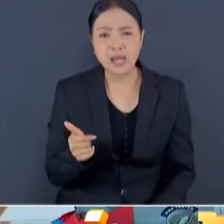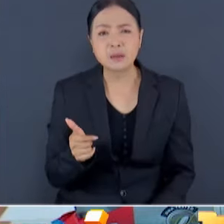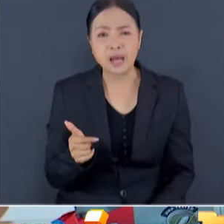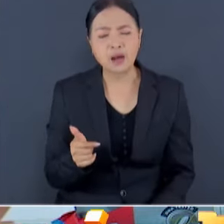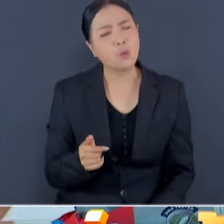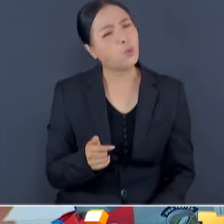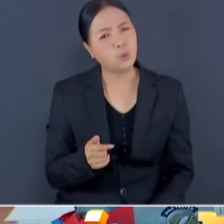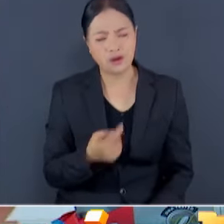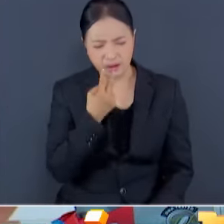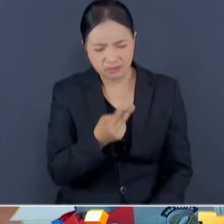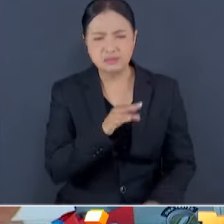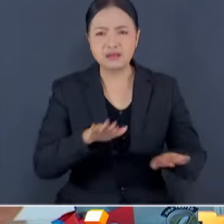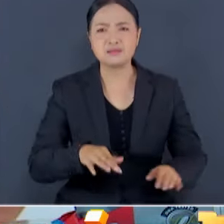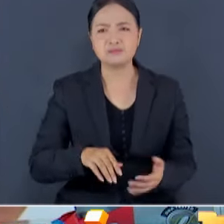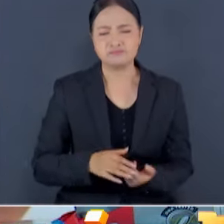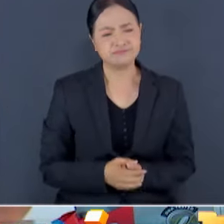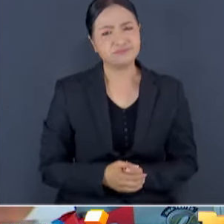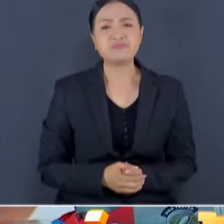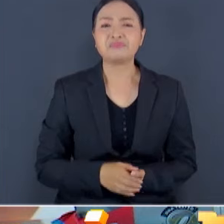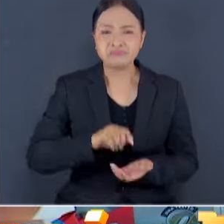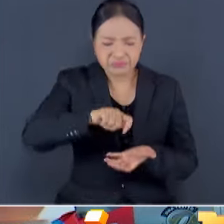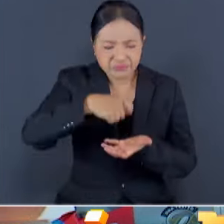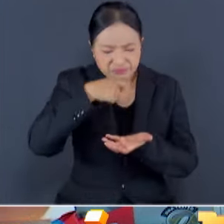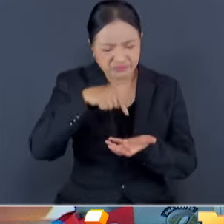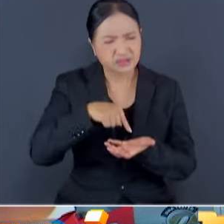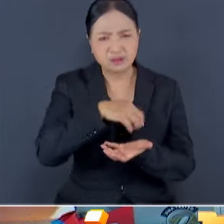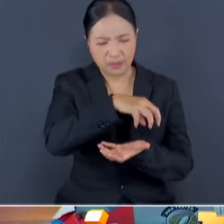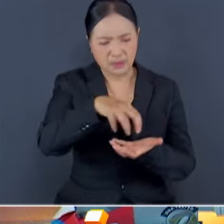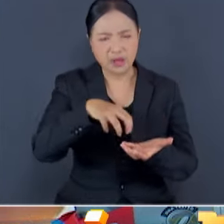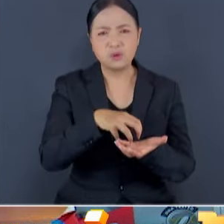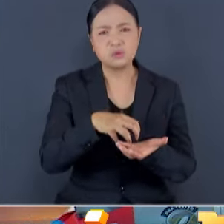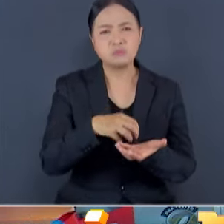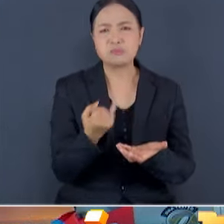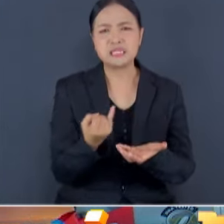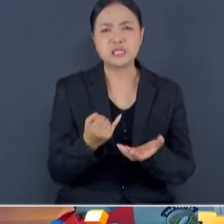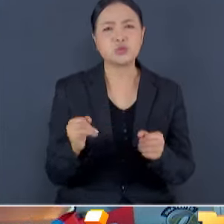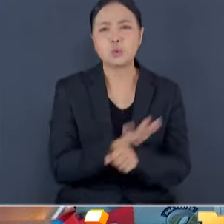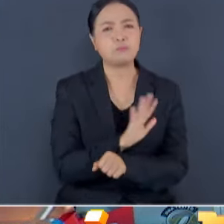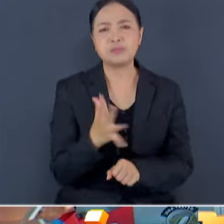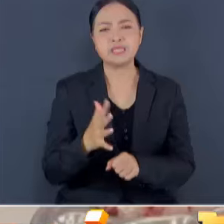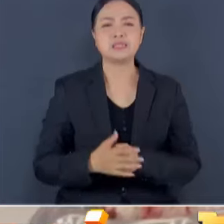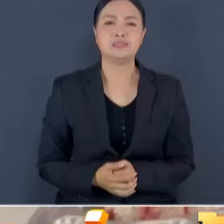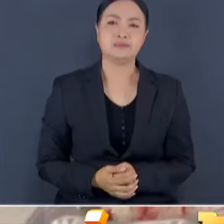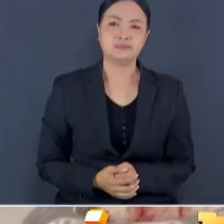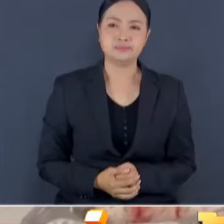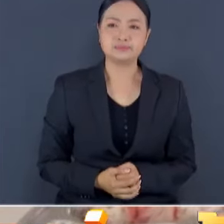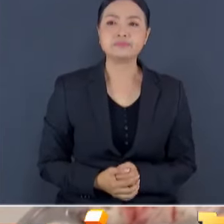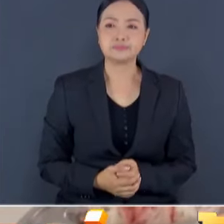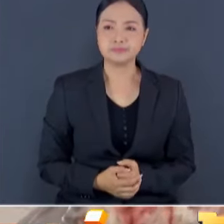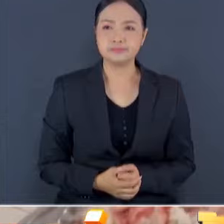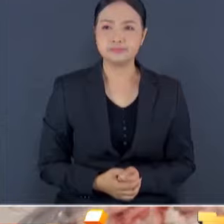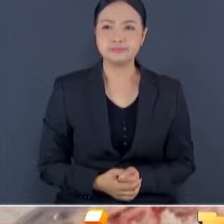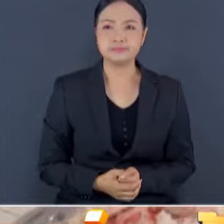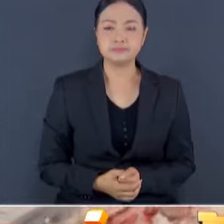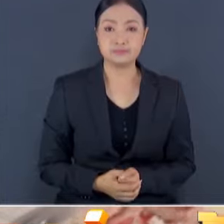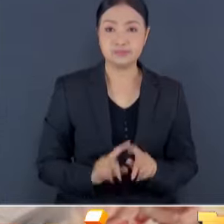เพราะเธอบอกเลยว่าเธอเห็นละเด็กๆได้รับอาหารไม่ครบถ้วนตามหลักโภชนาการครับนี่ฮะคุณ